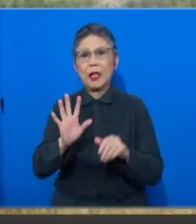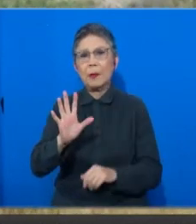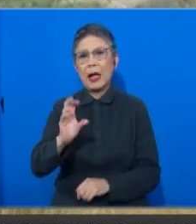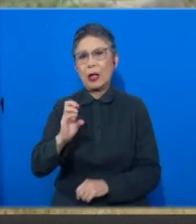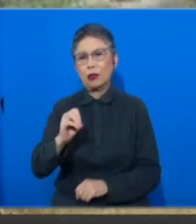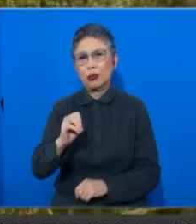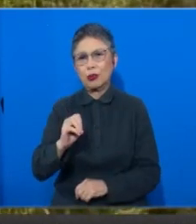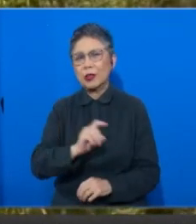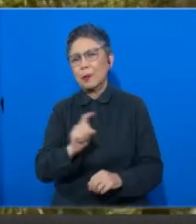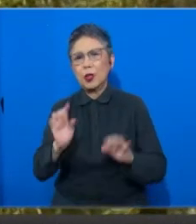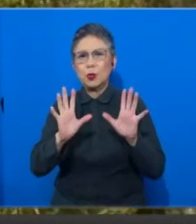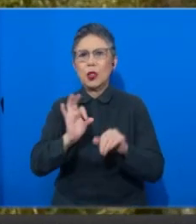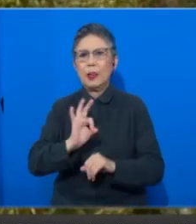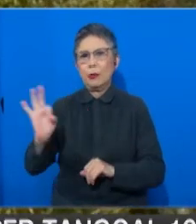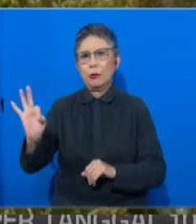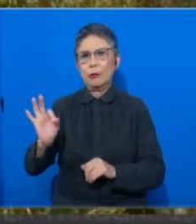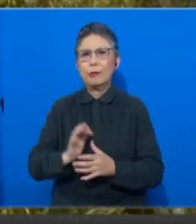9.500 sampai 10.000.